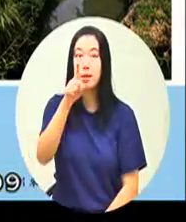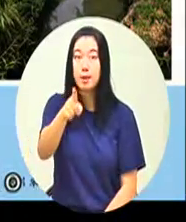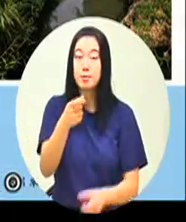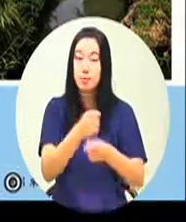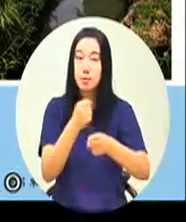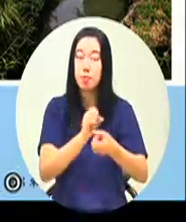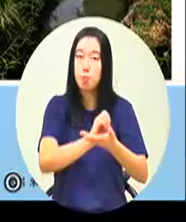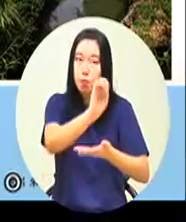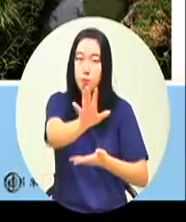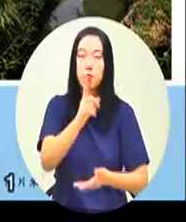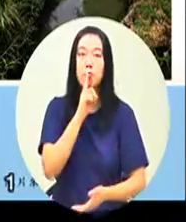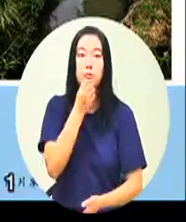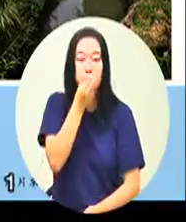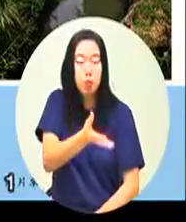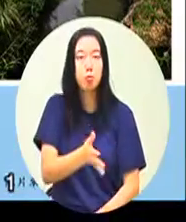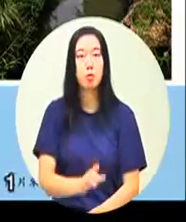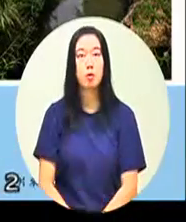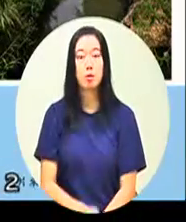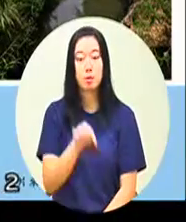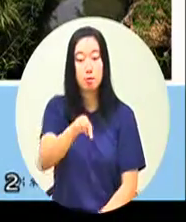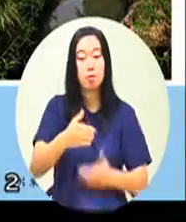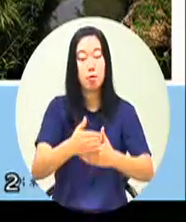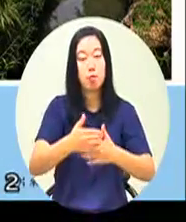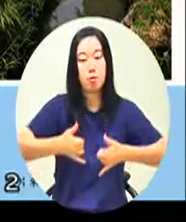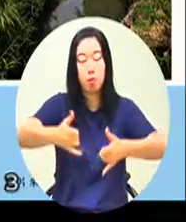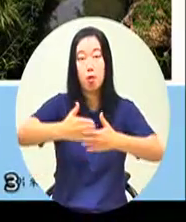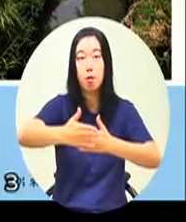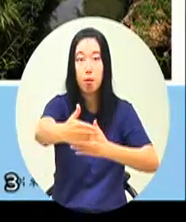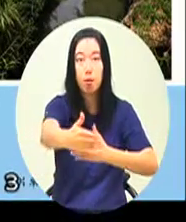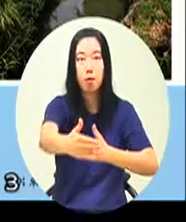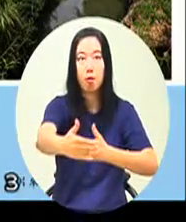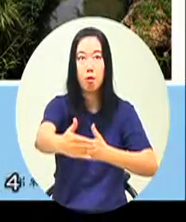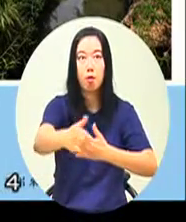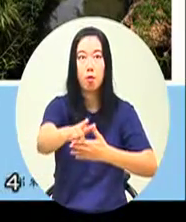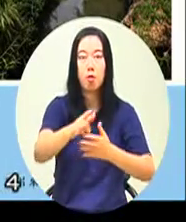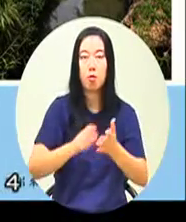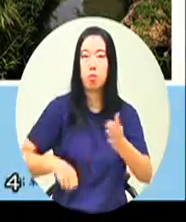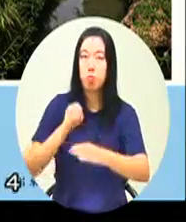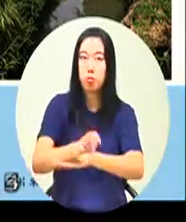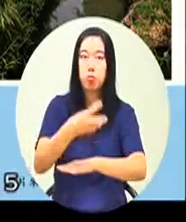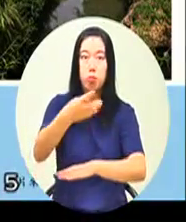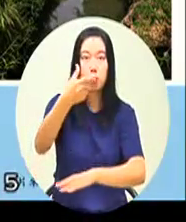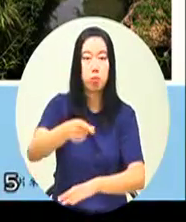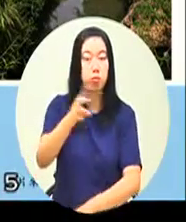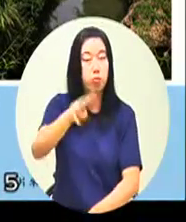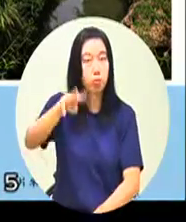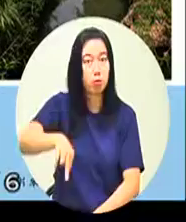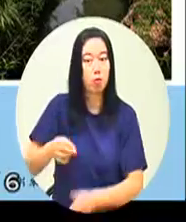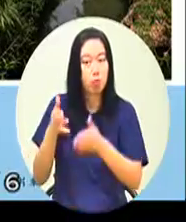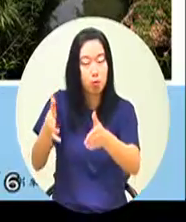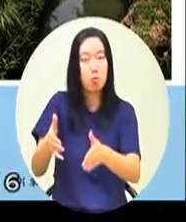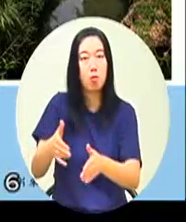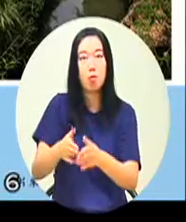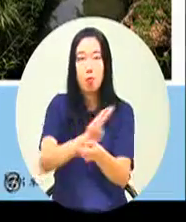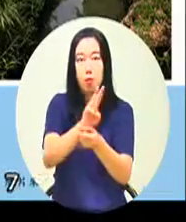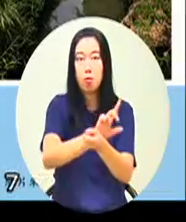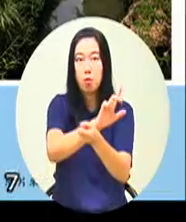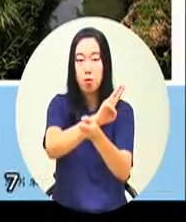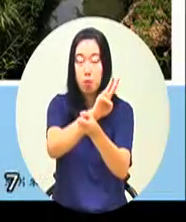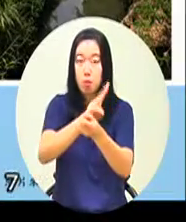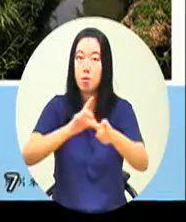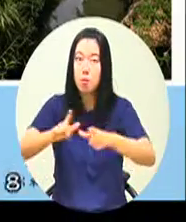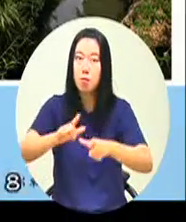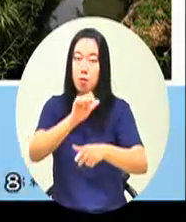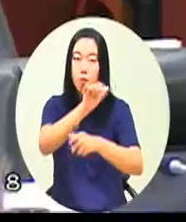报告有讲到吼，讲到这段啊有3亿7千多万，针对林园大排的这个大崖